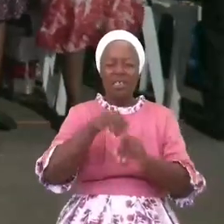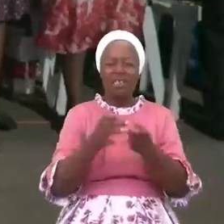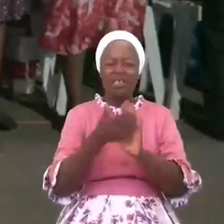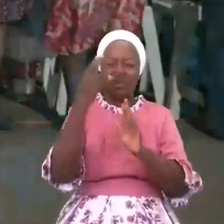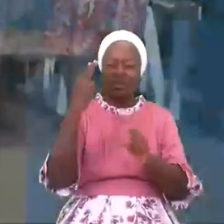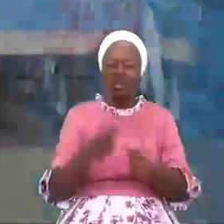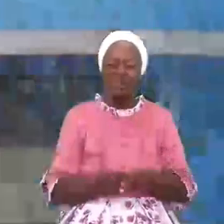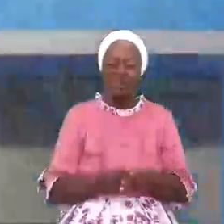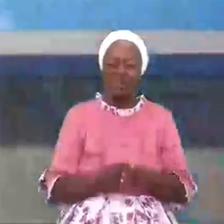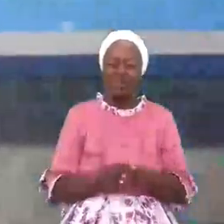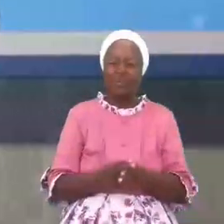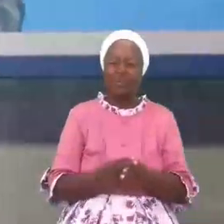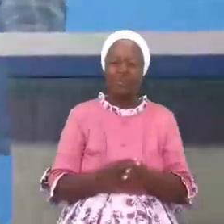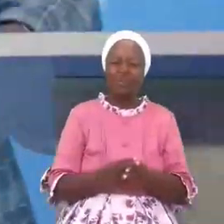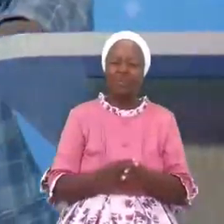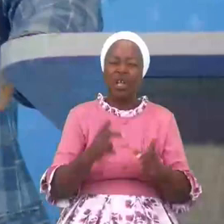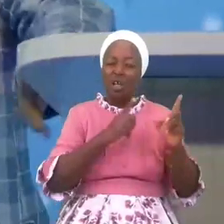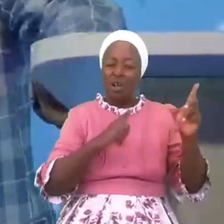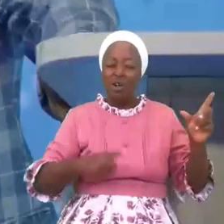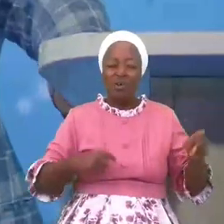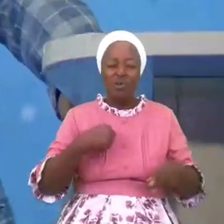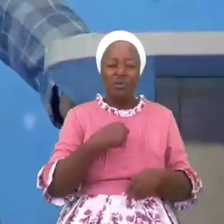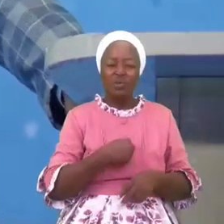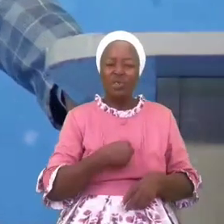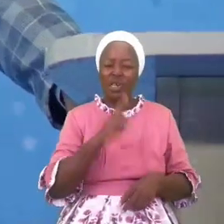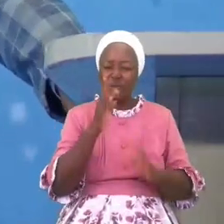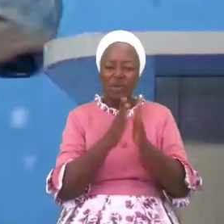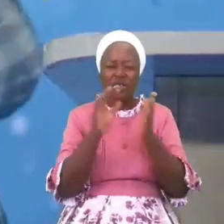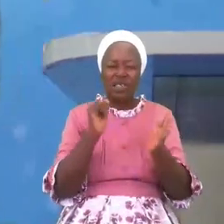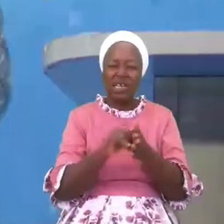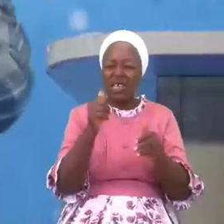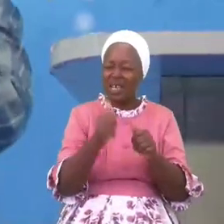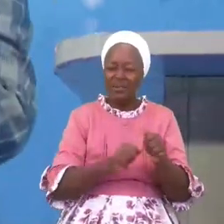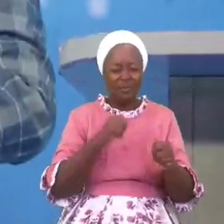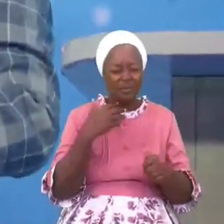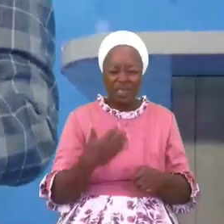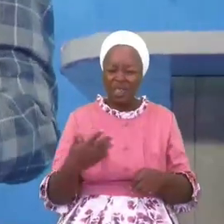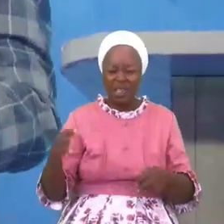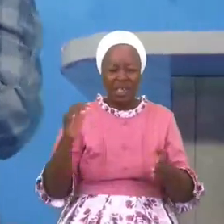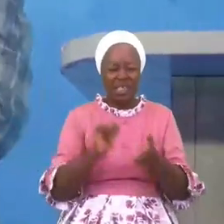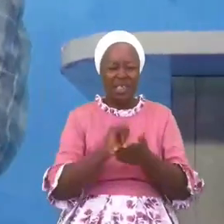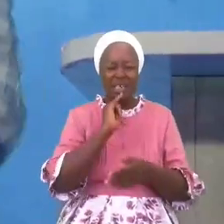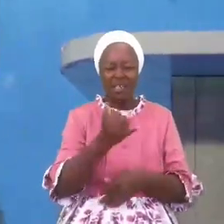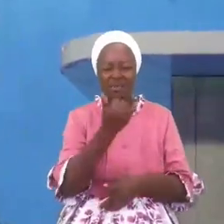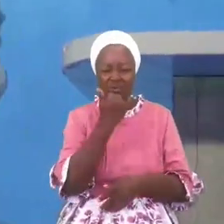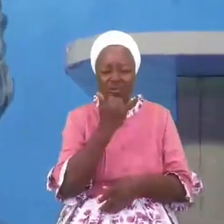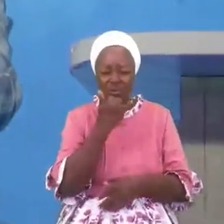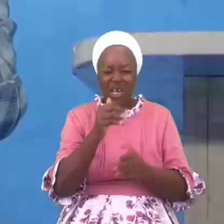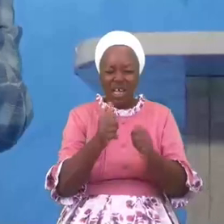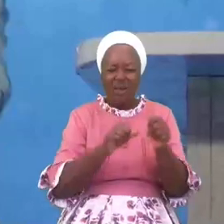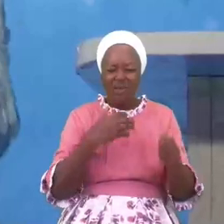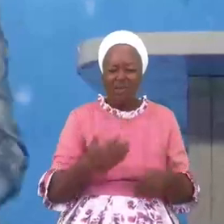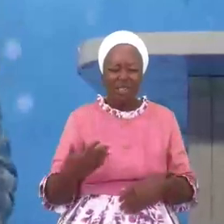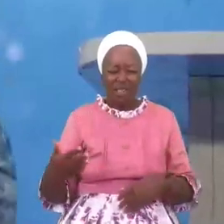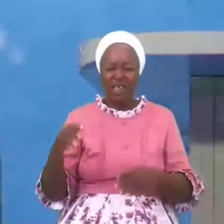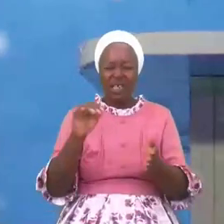de Jésus. Seigneur, nous prions que tout ce qui ne va pas, tout ce